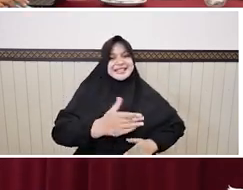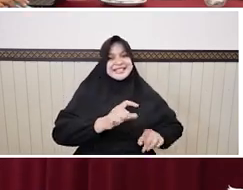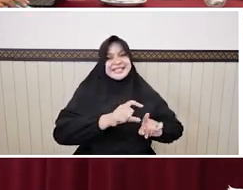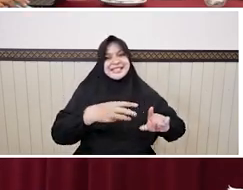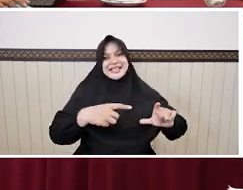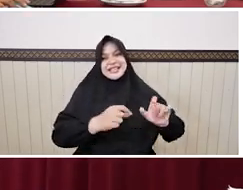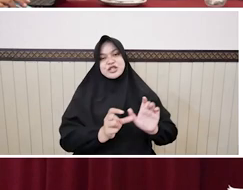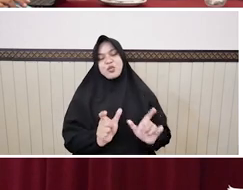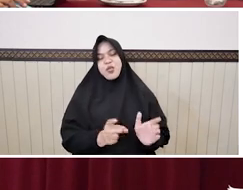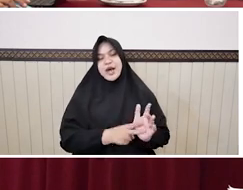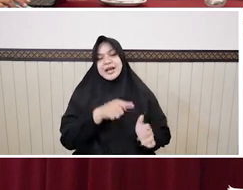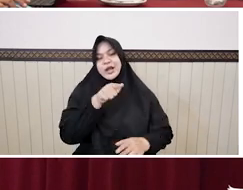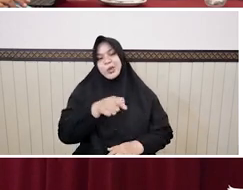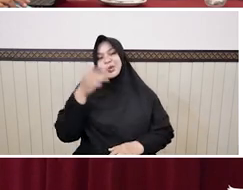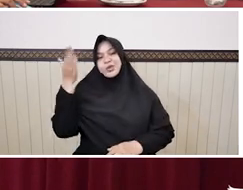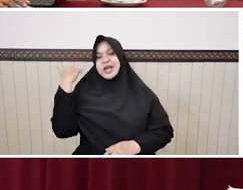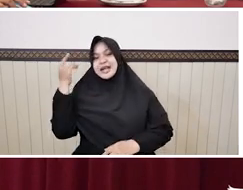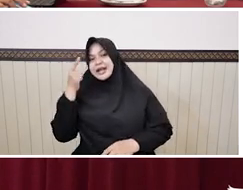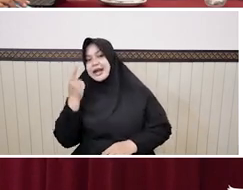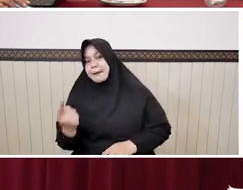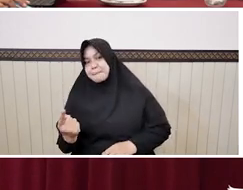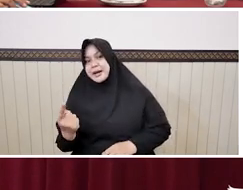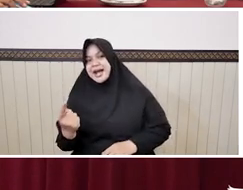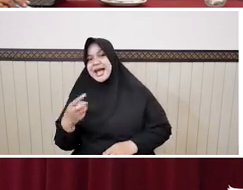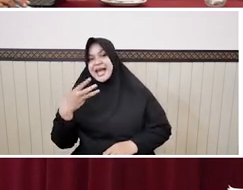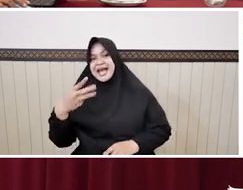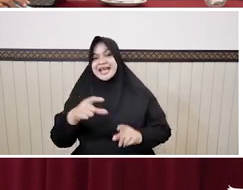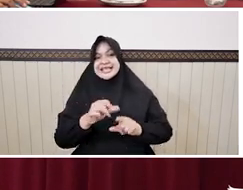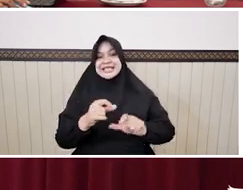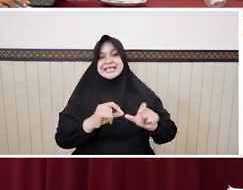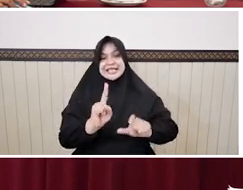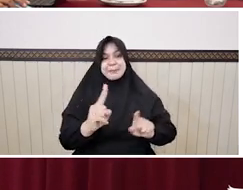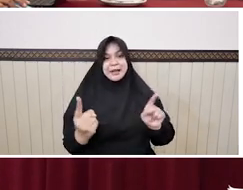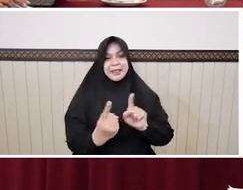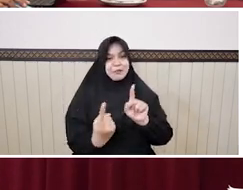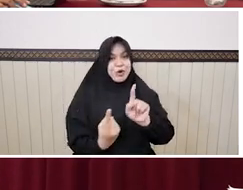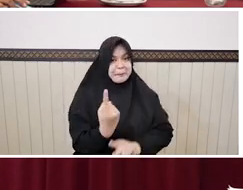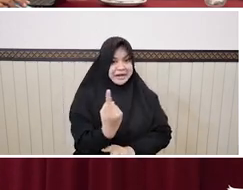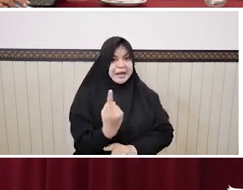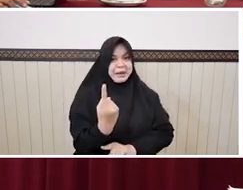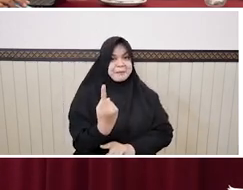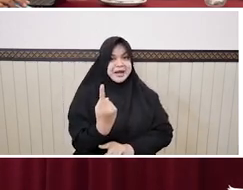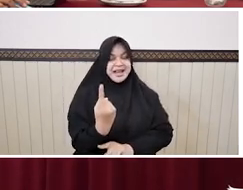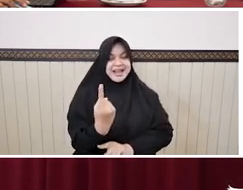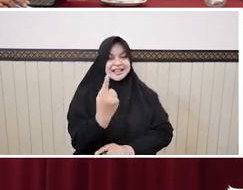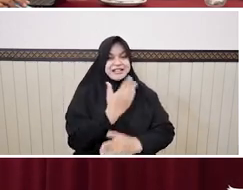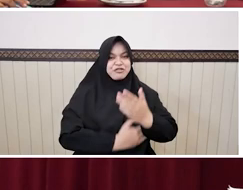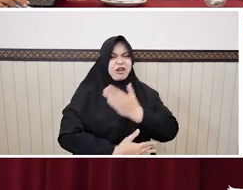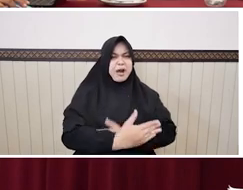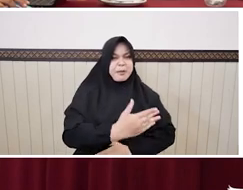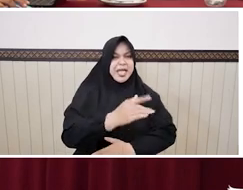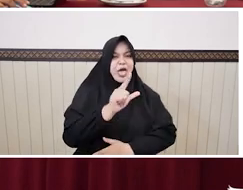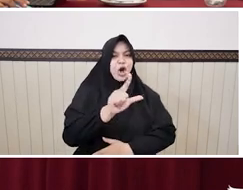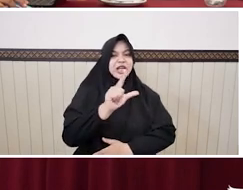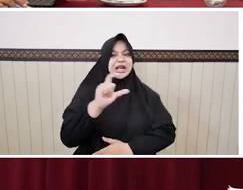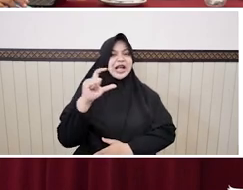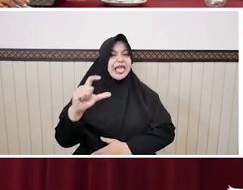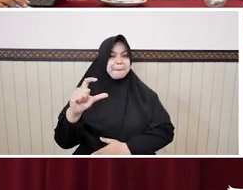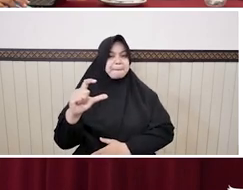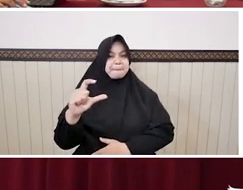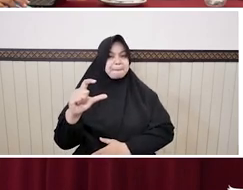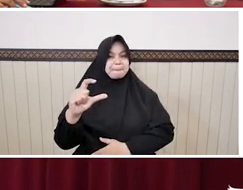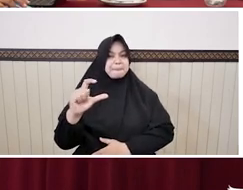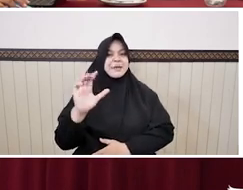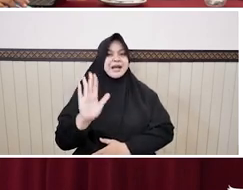itu tadi kenapa kemudian edisi pertama Hai difable royalboard kita mengangkat tema